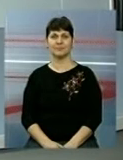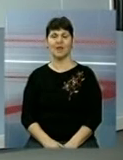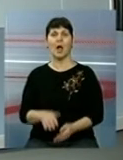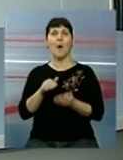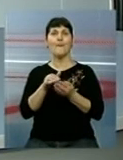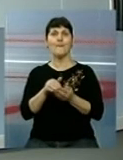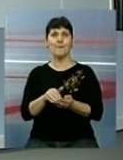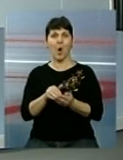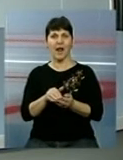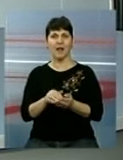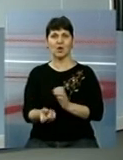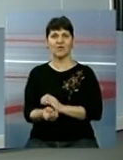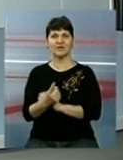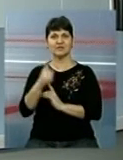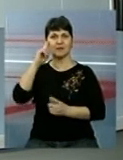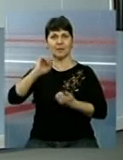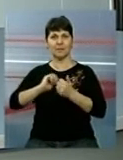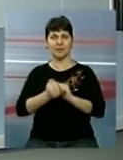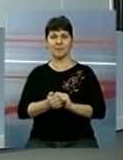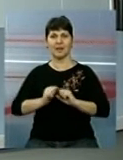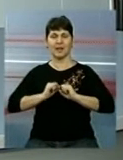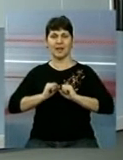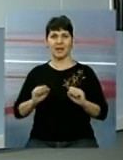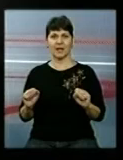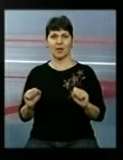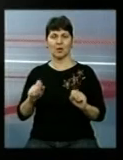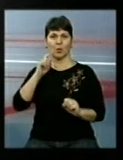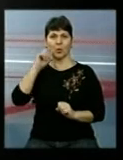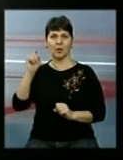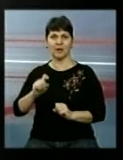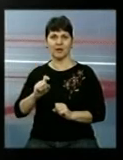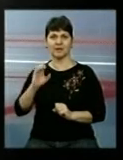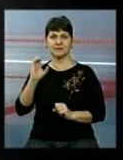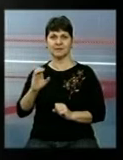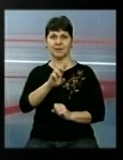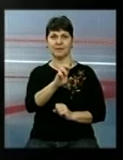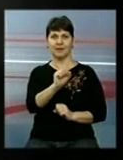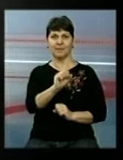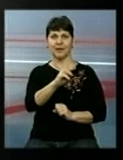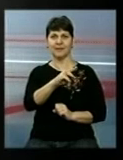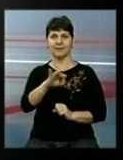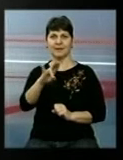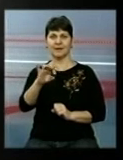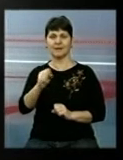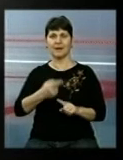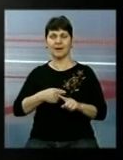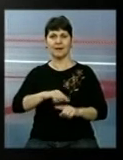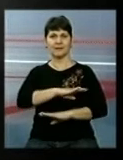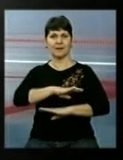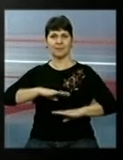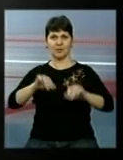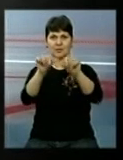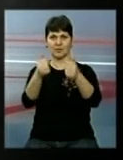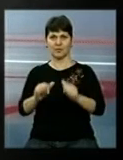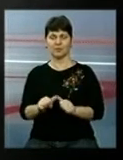У Могилеві-Подільському з'явиться пам'ятник герою України Степану Бандері. Погруддя військовому діячеві встановлять в одноіменному